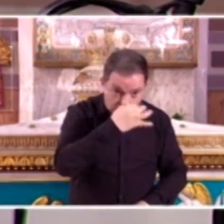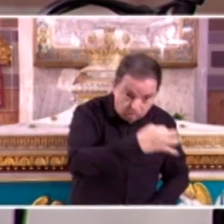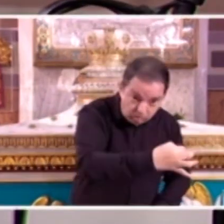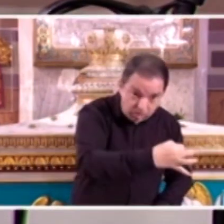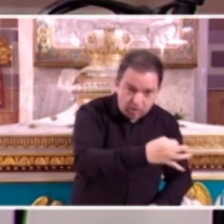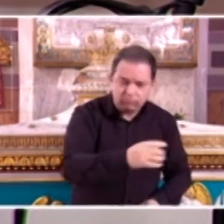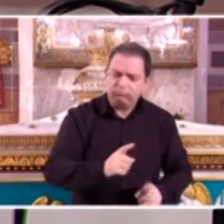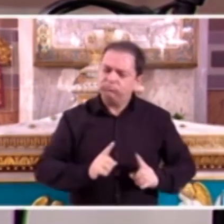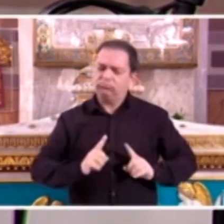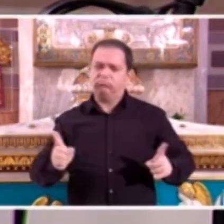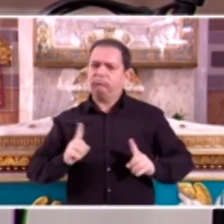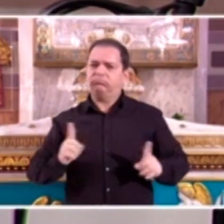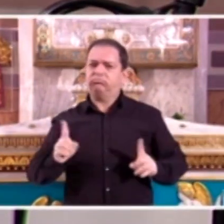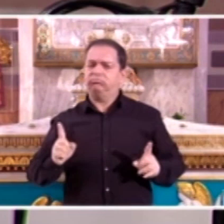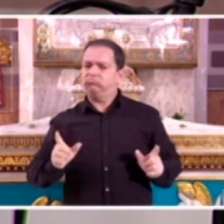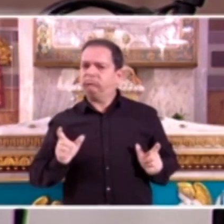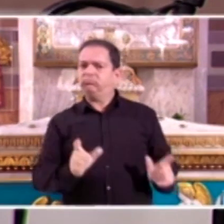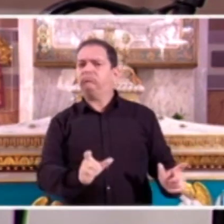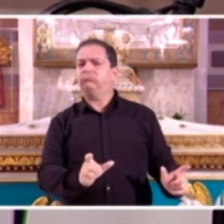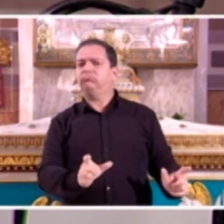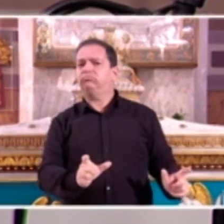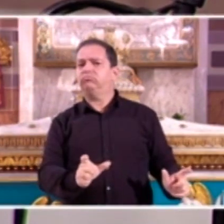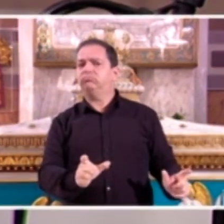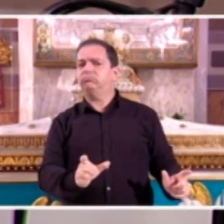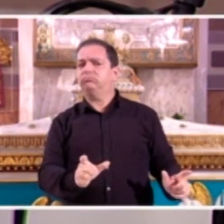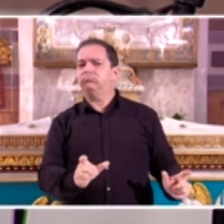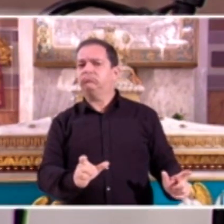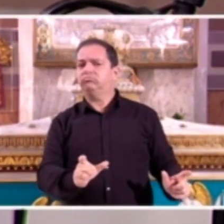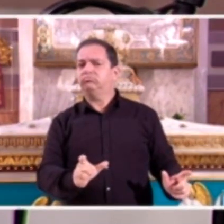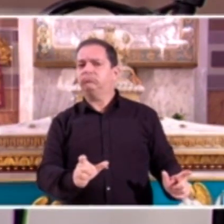εξουσίας θύσομαι. Υπό